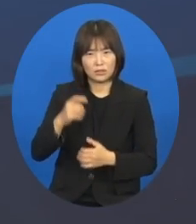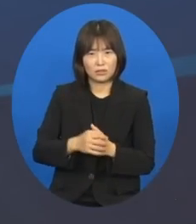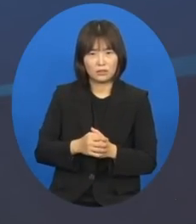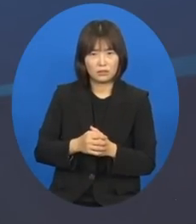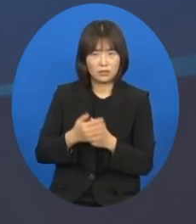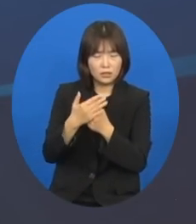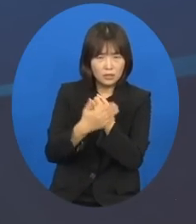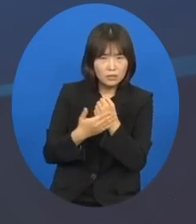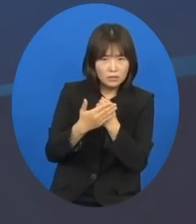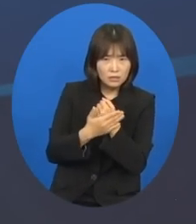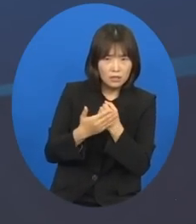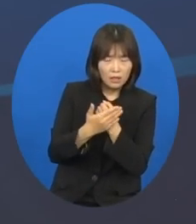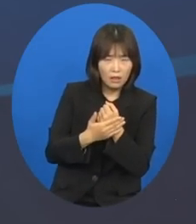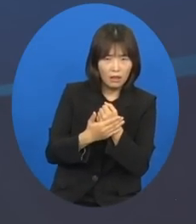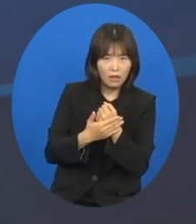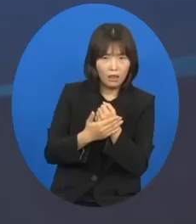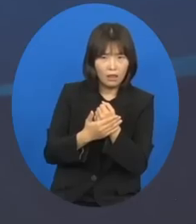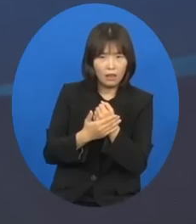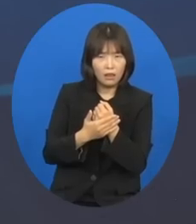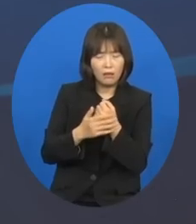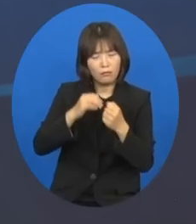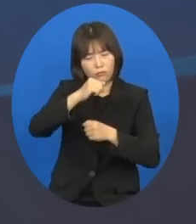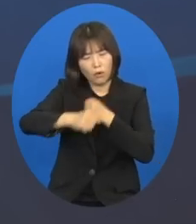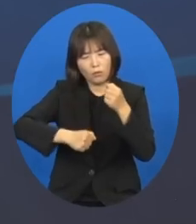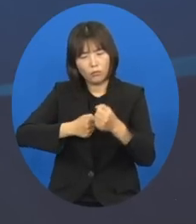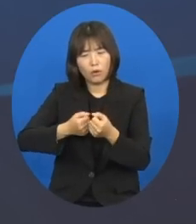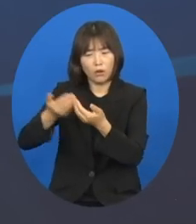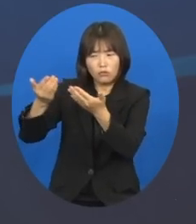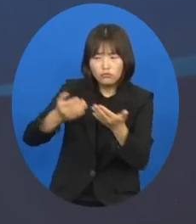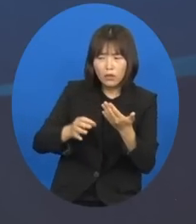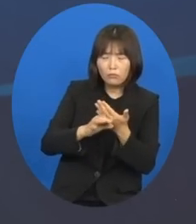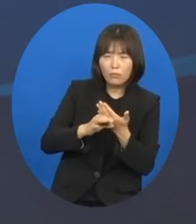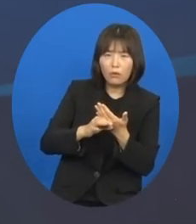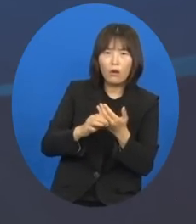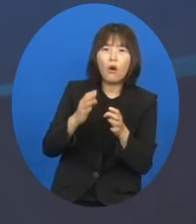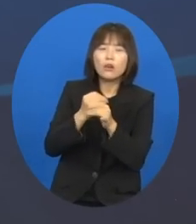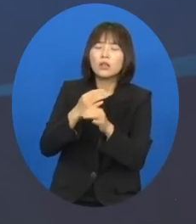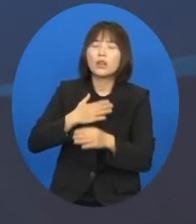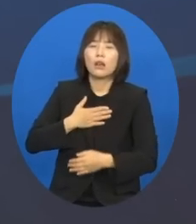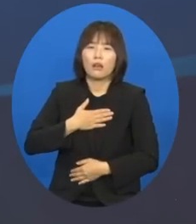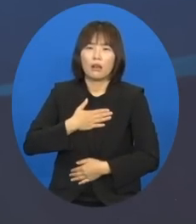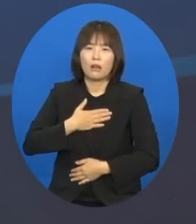어느 세월에 내 차례까지 올까 안 올 수도 있겠다 생각되겠지만